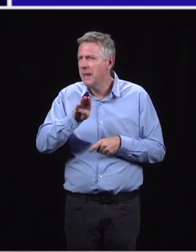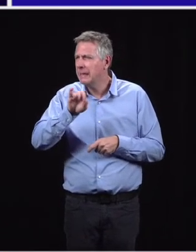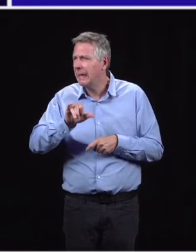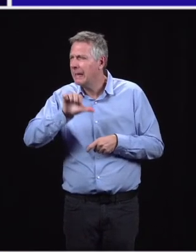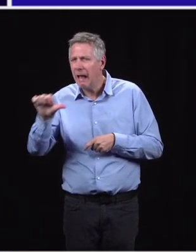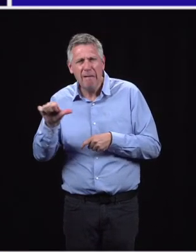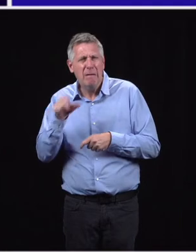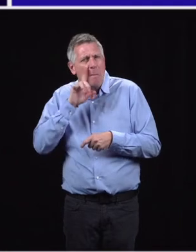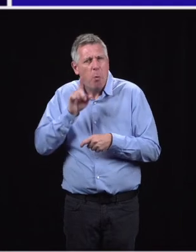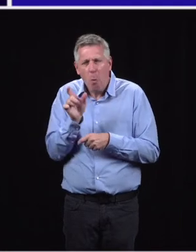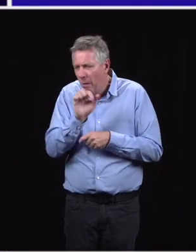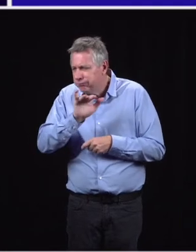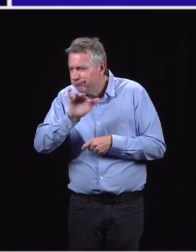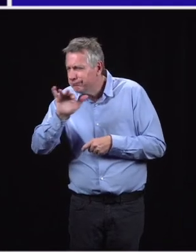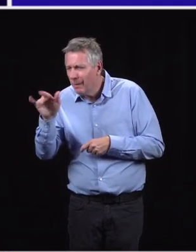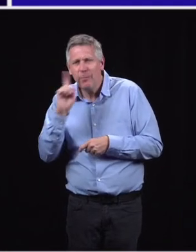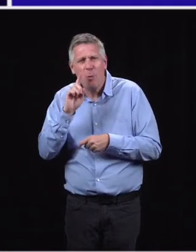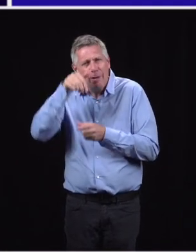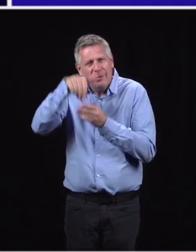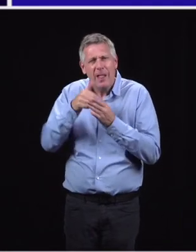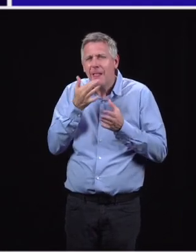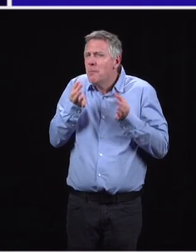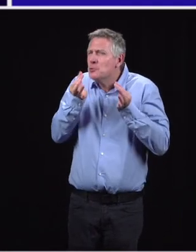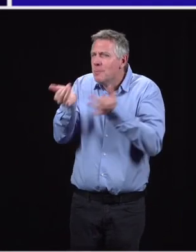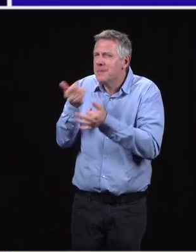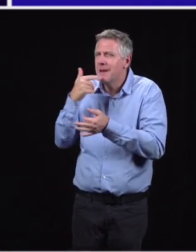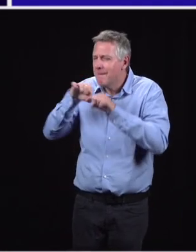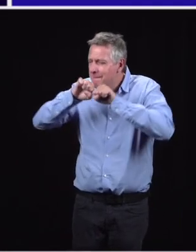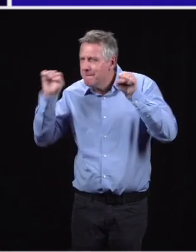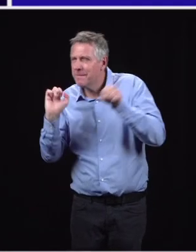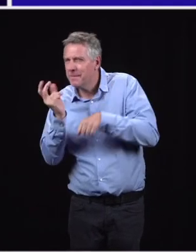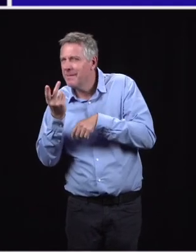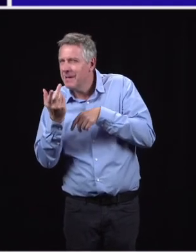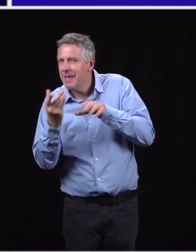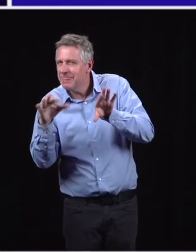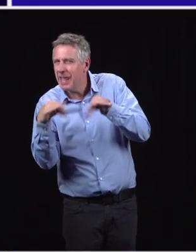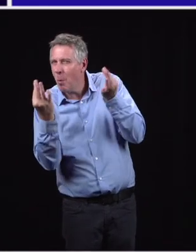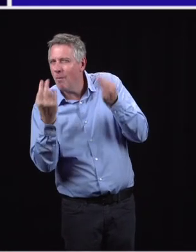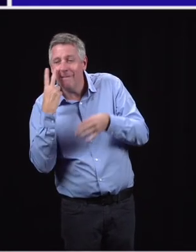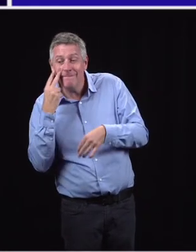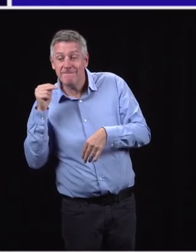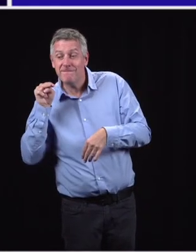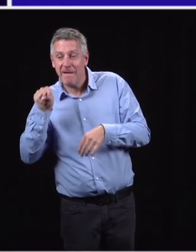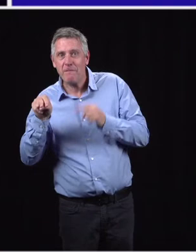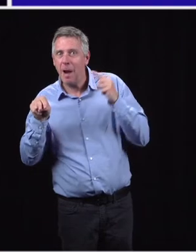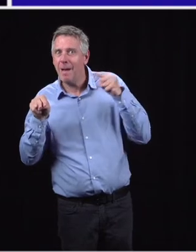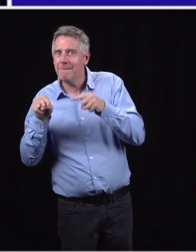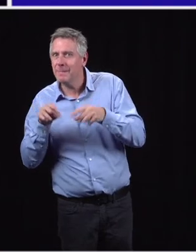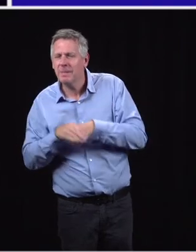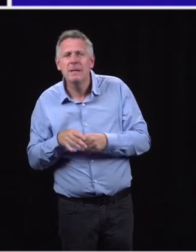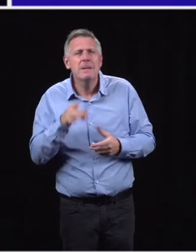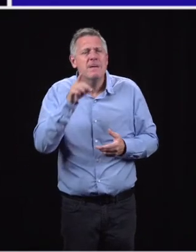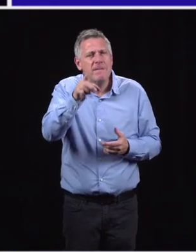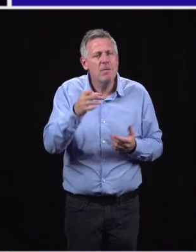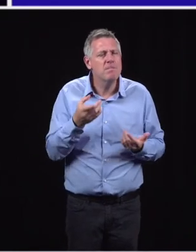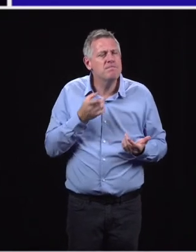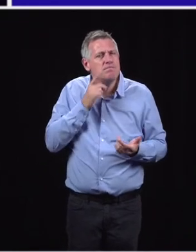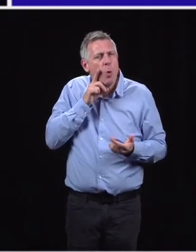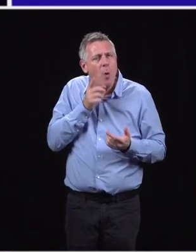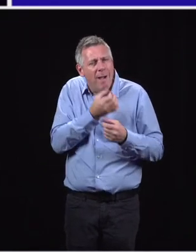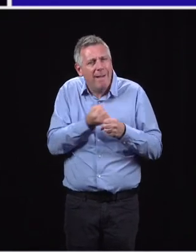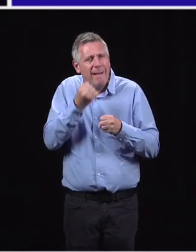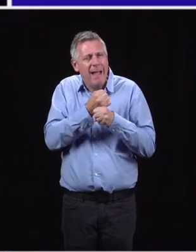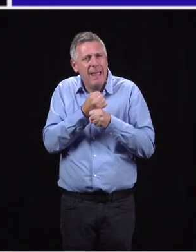s'appelle comme ça parce que il y a une petite subtilité comment est-ce que vous est venu l'idée de te créer justement cette